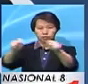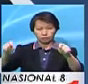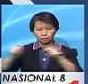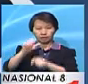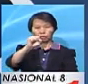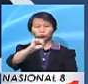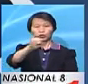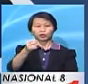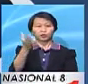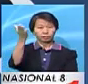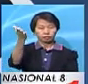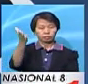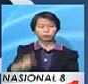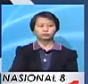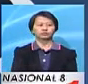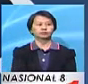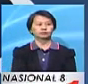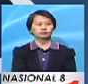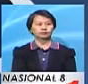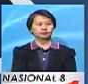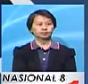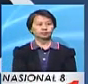lokasi. Fazli.